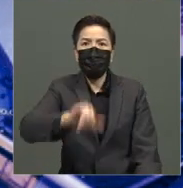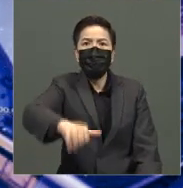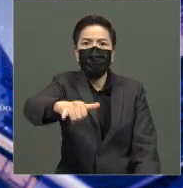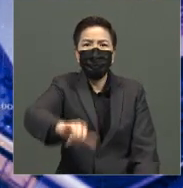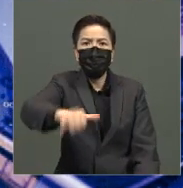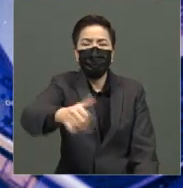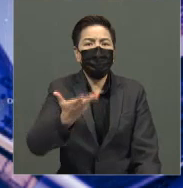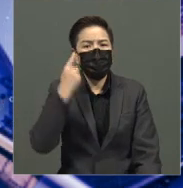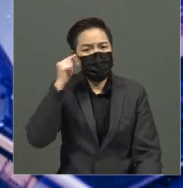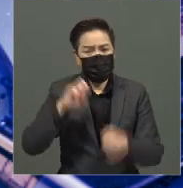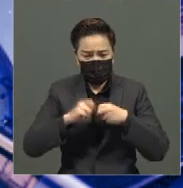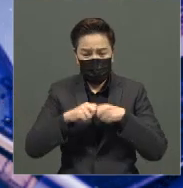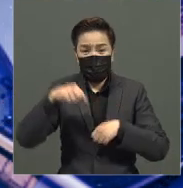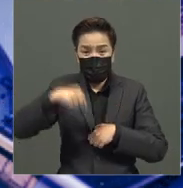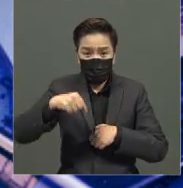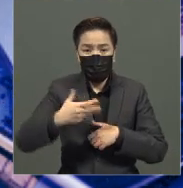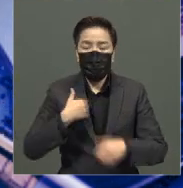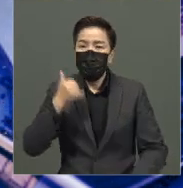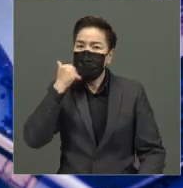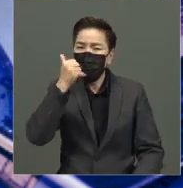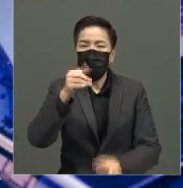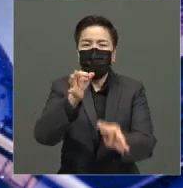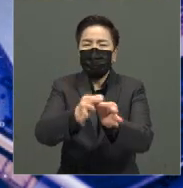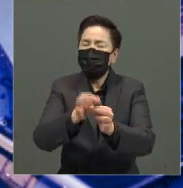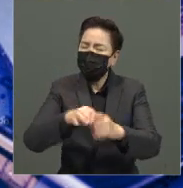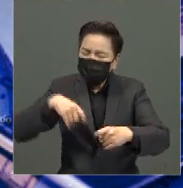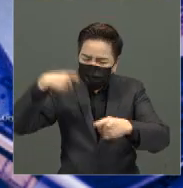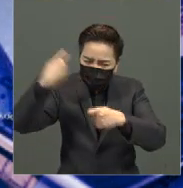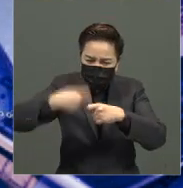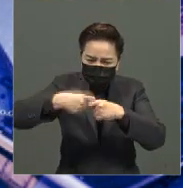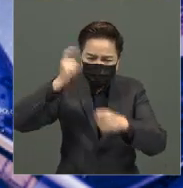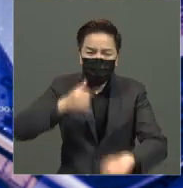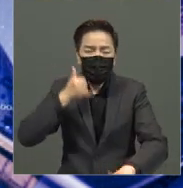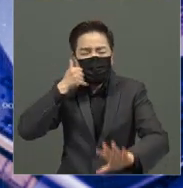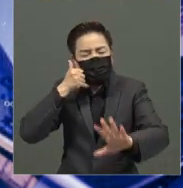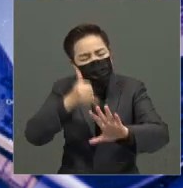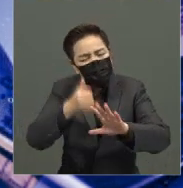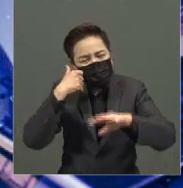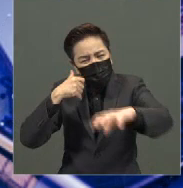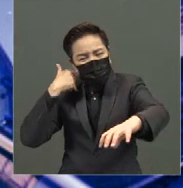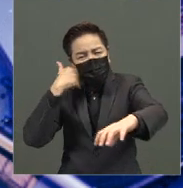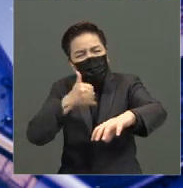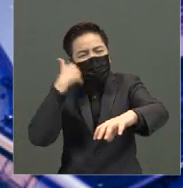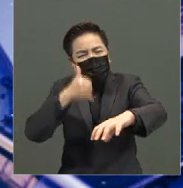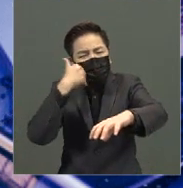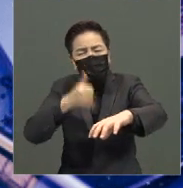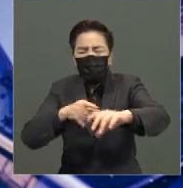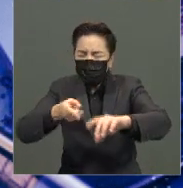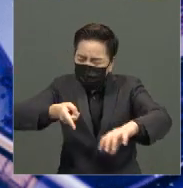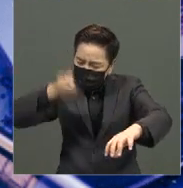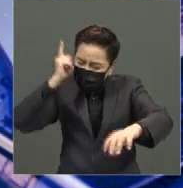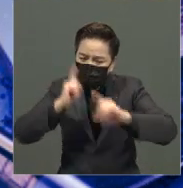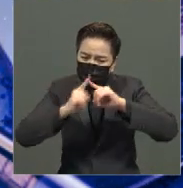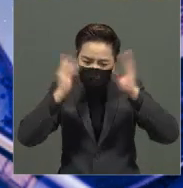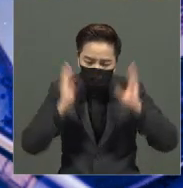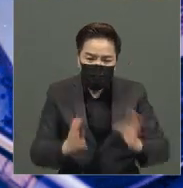ว่าลำทางปกตินี่เกิดเหตุการณ์แบบนี้ขึ้นการโทรไป Call Centerของธนาคารบางคำก็เป็นเรื่องยากอยู่เหมือนกันนะกว่าจะได้พูด